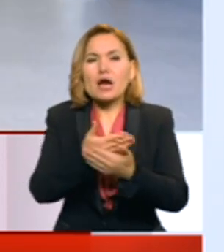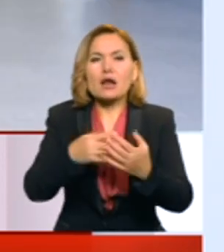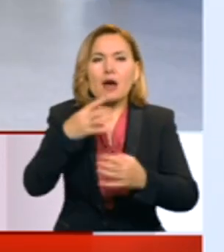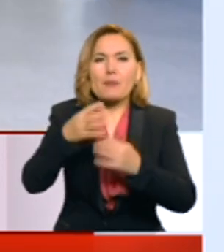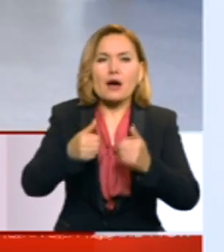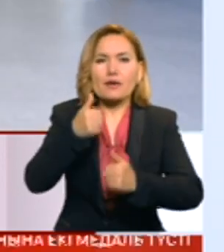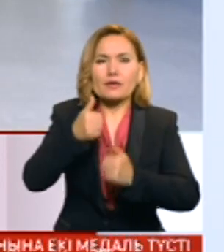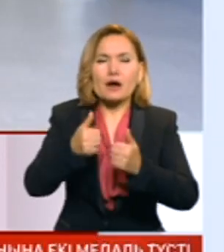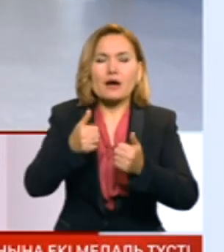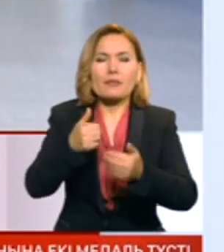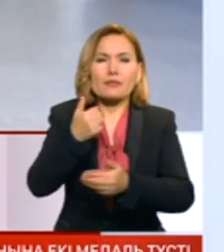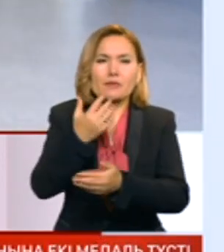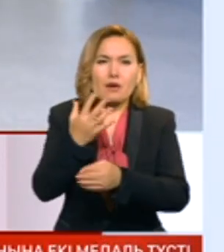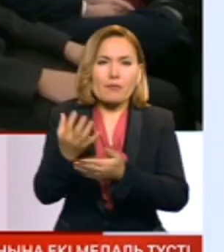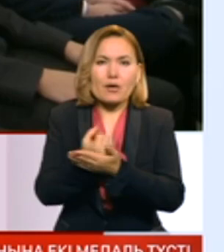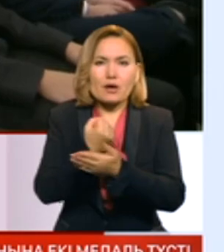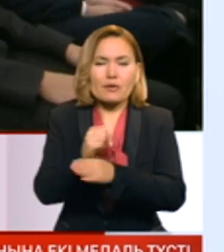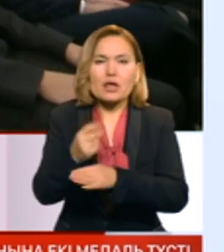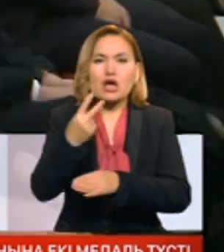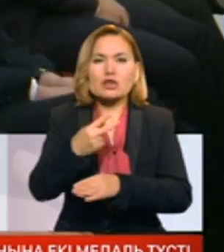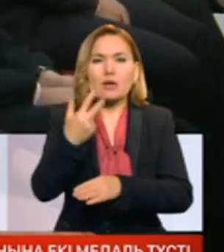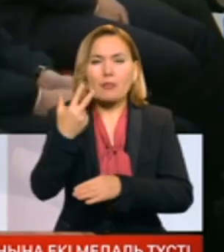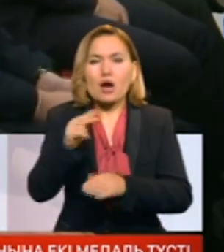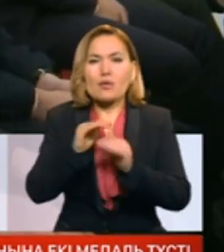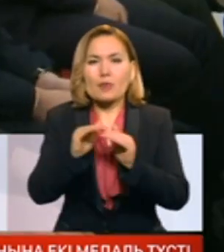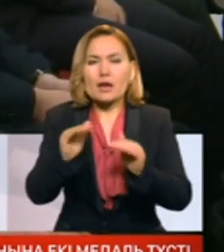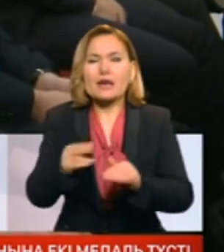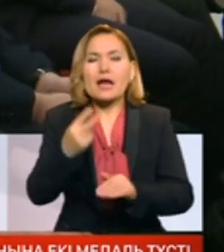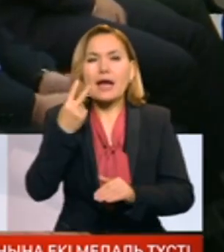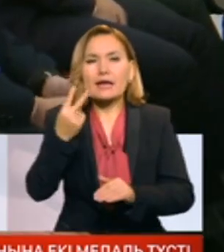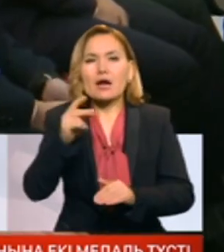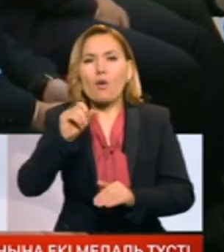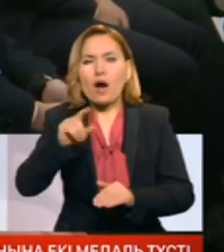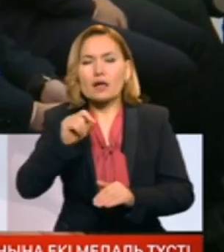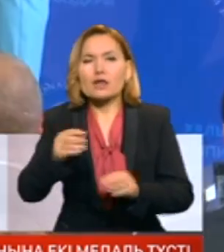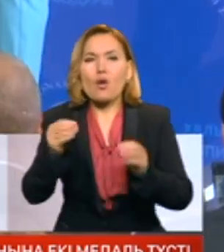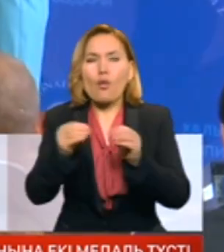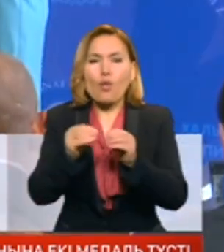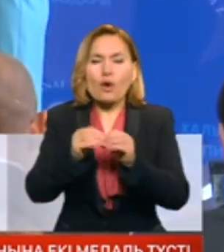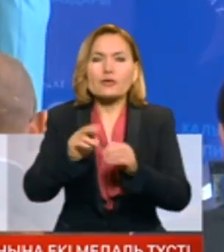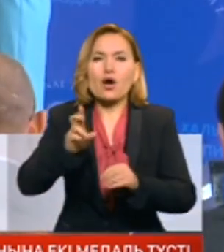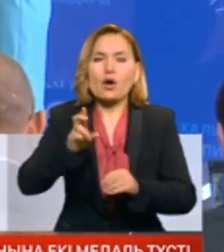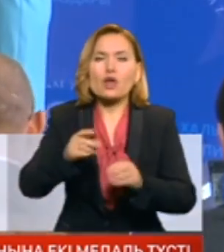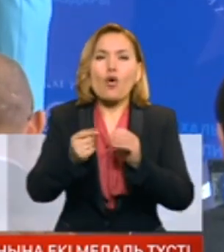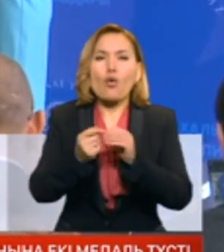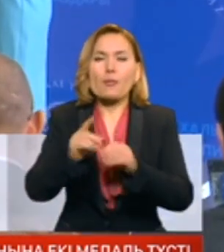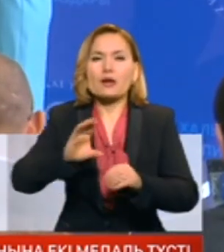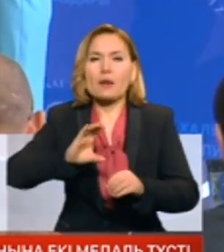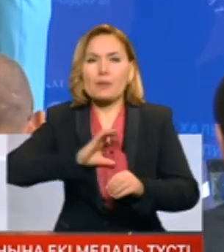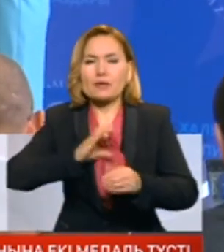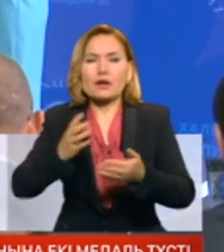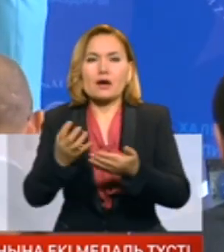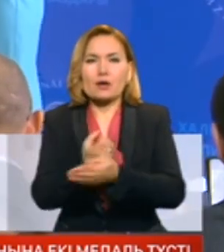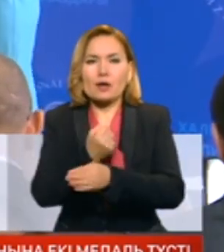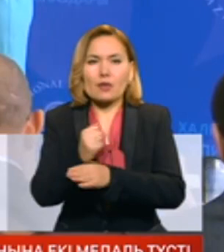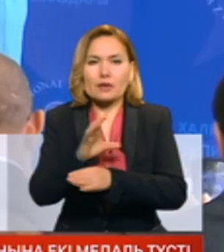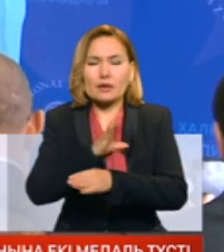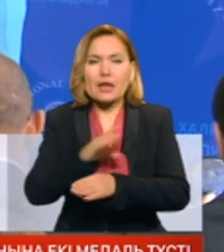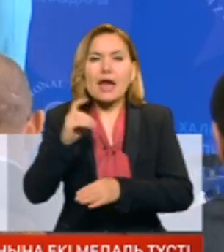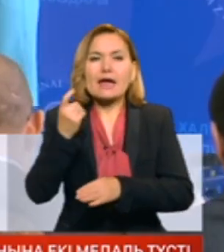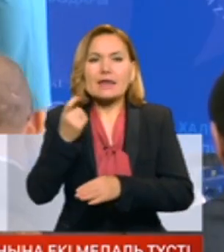білім сайыстарына қатысқан 23 оқушының 2-і алтын, 10-і қола, 11-і күміс медаль